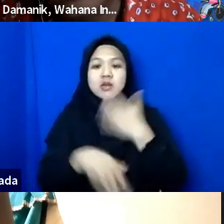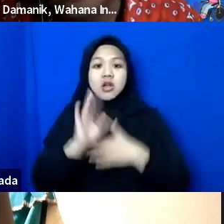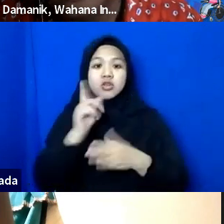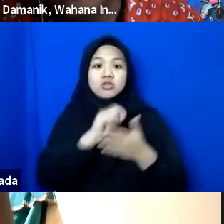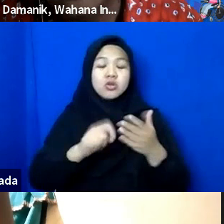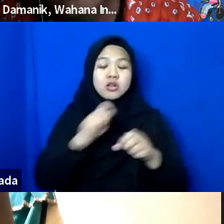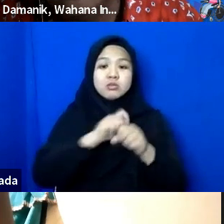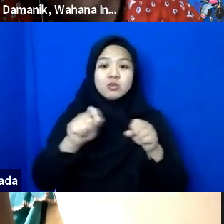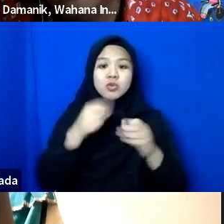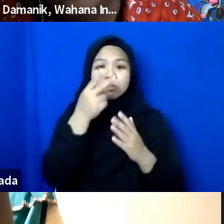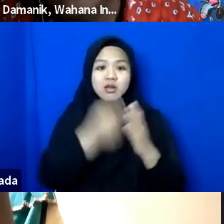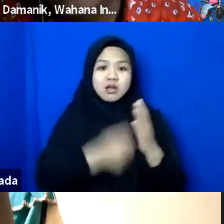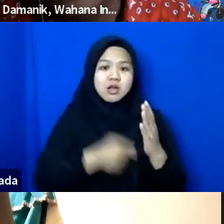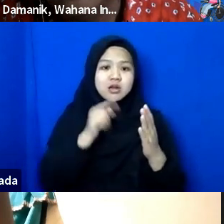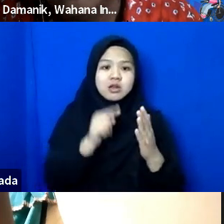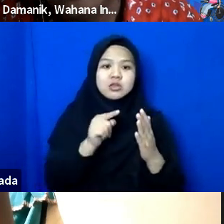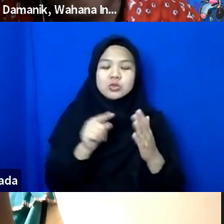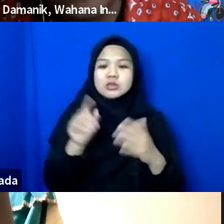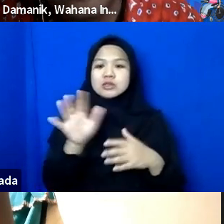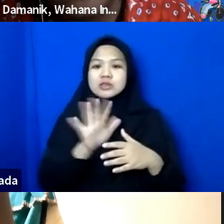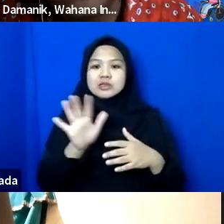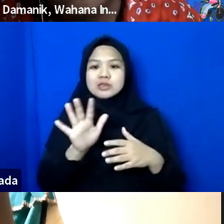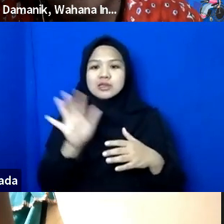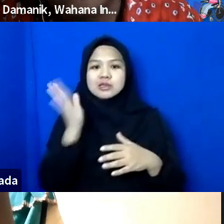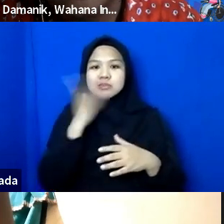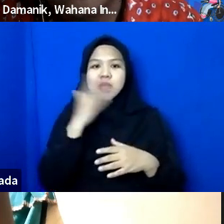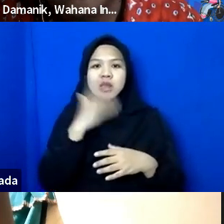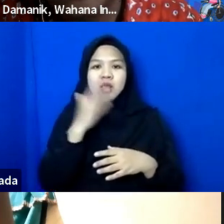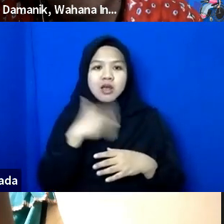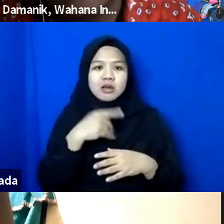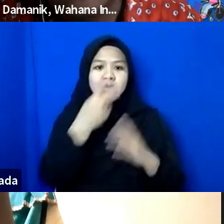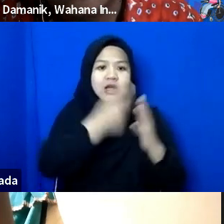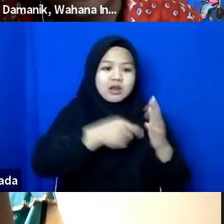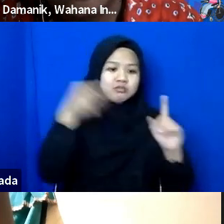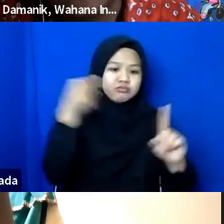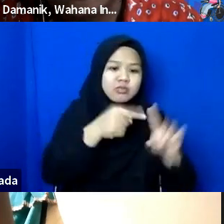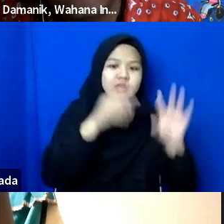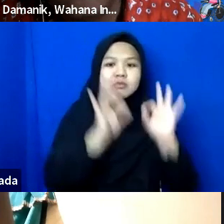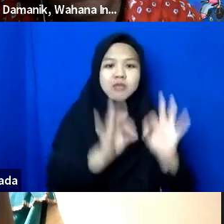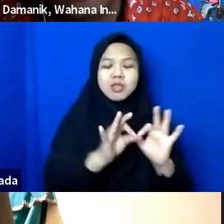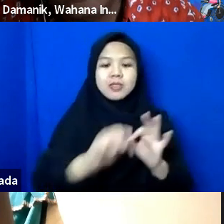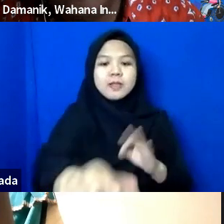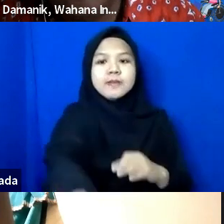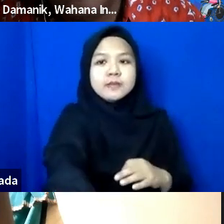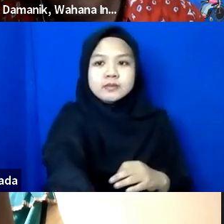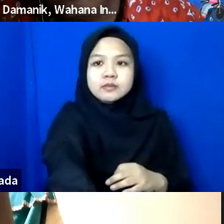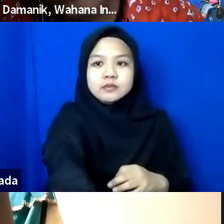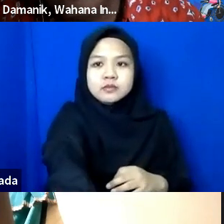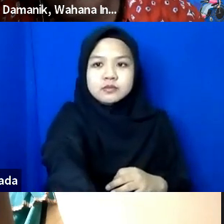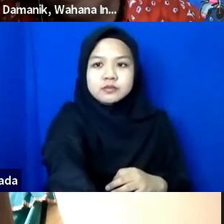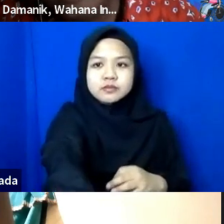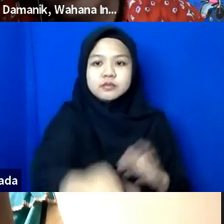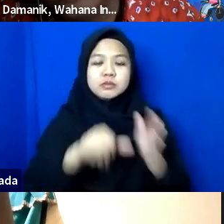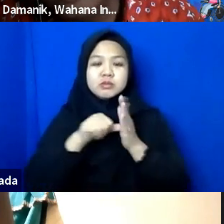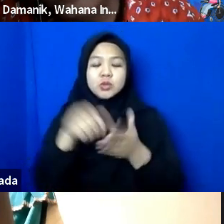sekolah membuat anggaran itu menjadi tidak serampangan itu menjadi anggarannya tepat guna ya terus membantu